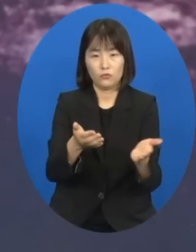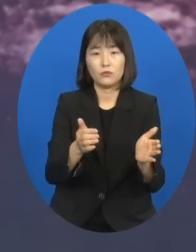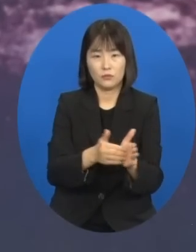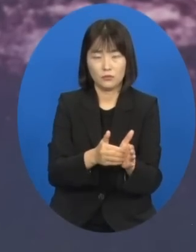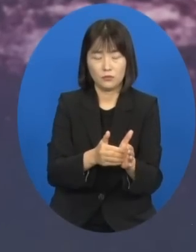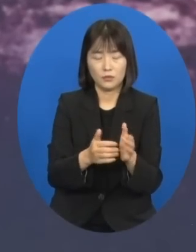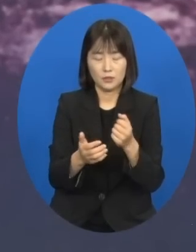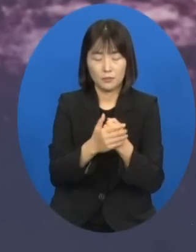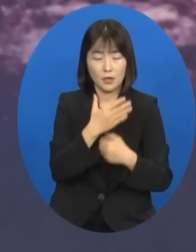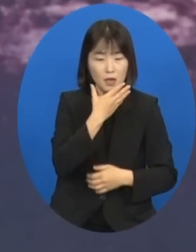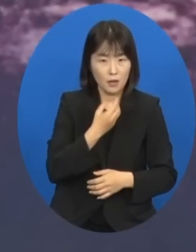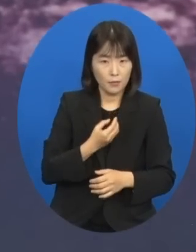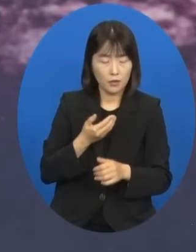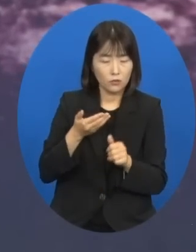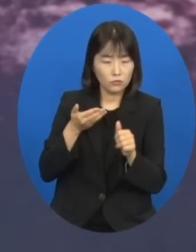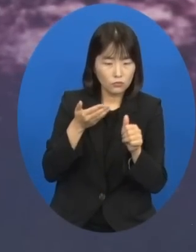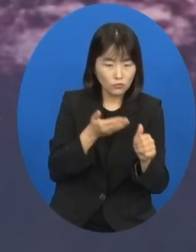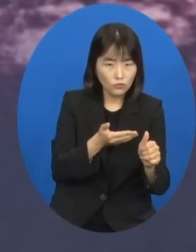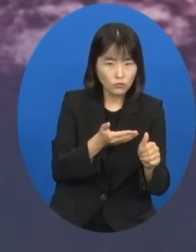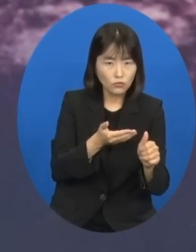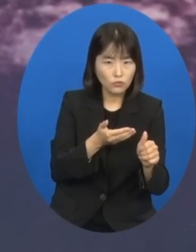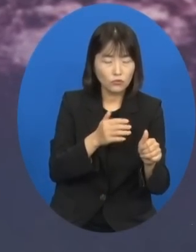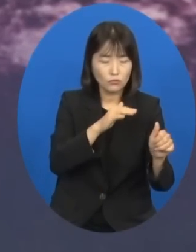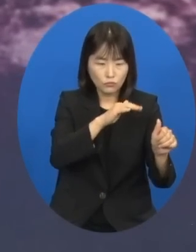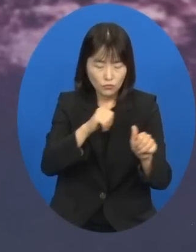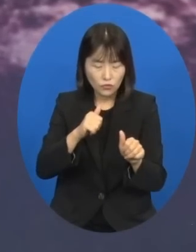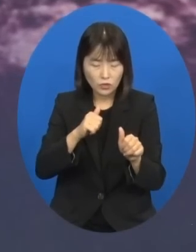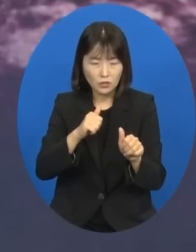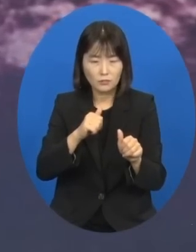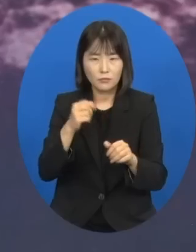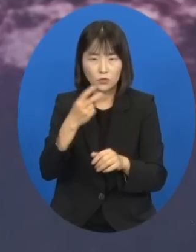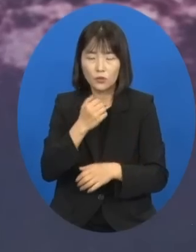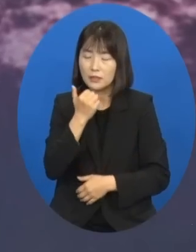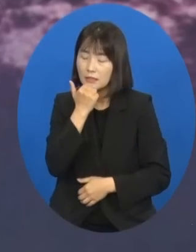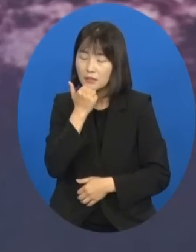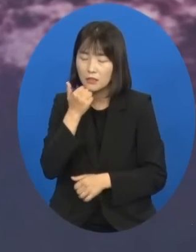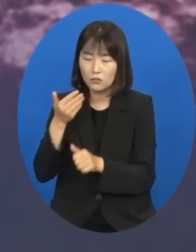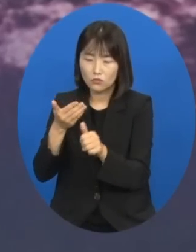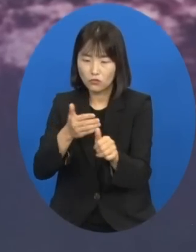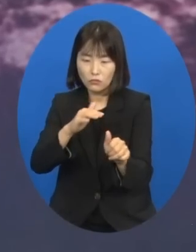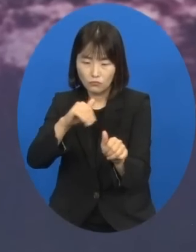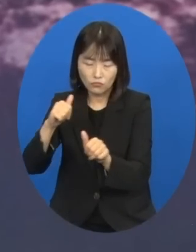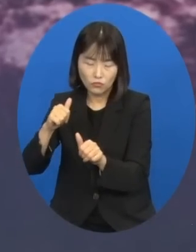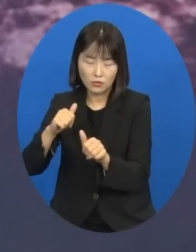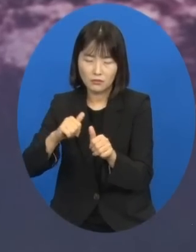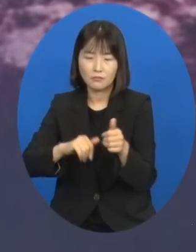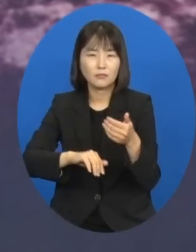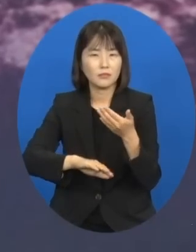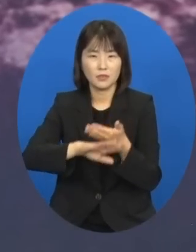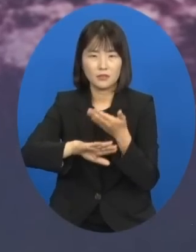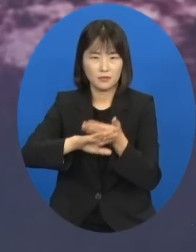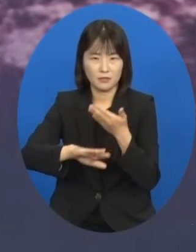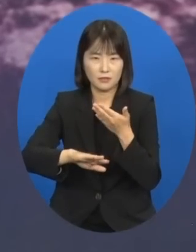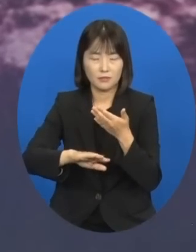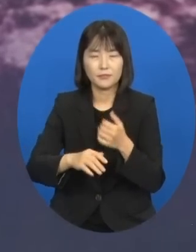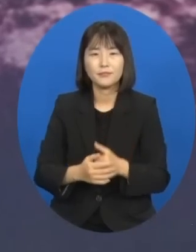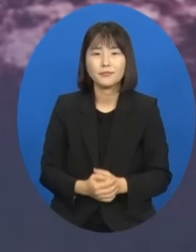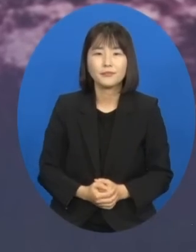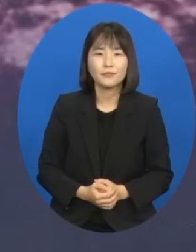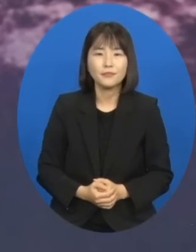아브라함에게 주어진 부르심과 사명이 다르고 이삭에게 주어진 사명이 다른 것이죠. 또한 야곱이 다른